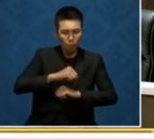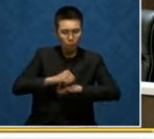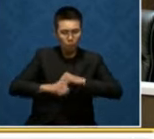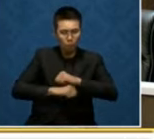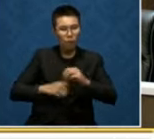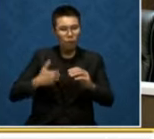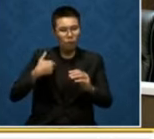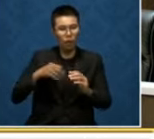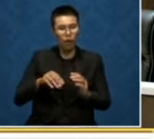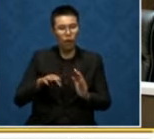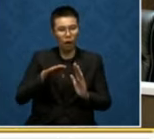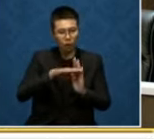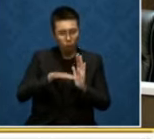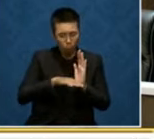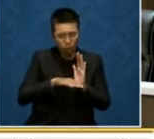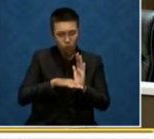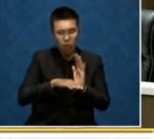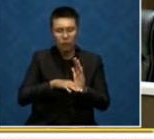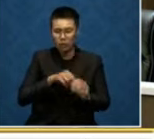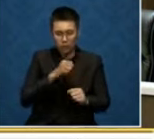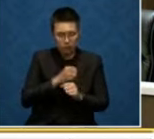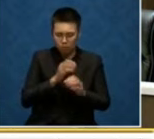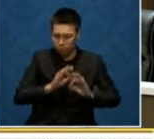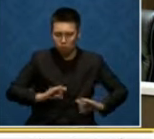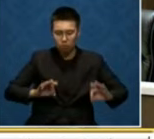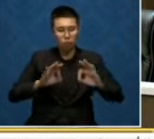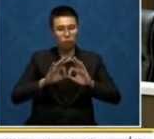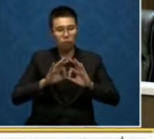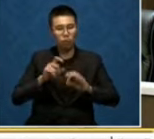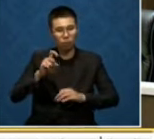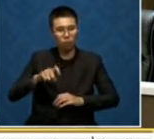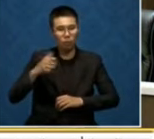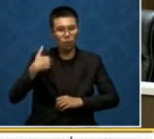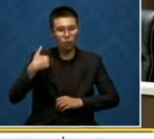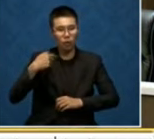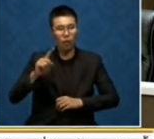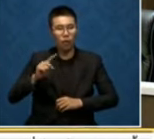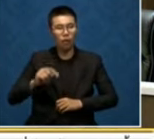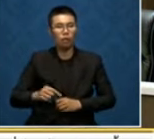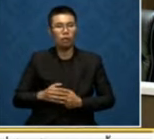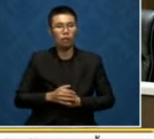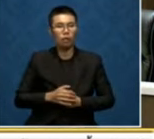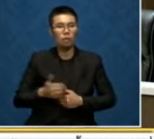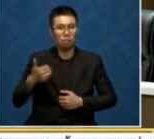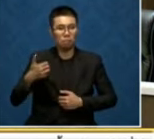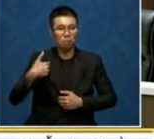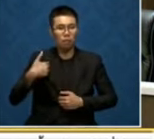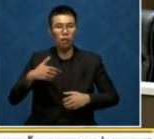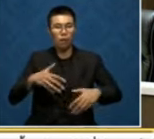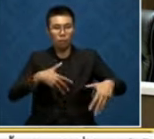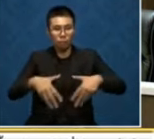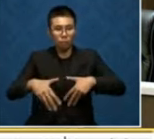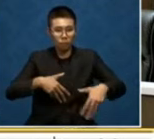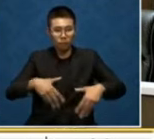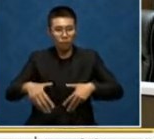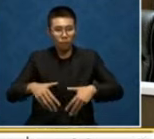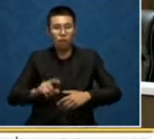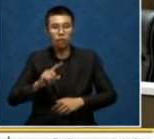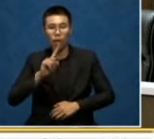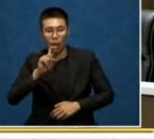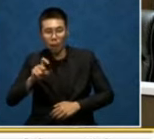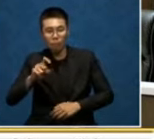ขั้นตอนหนึ่งที่เป็นขั้นตอนสำคัญในด้านสิ่งแวดล้อมจะต้องมีการทำประชาคมเพื่อรับฟังความคิดเห็นจาก